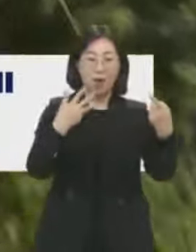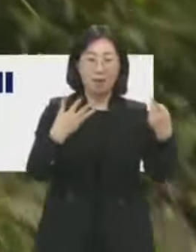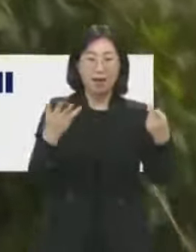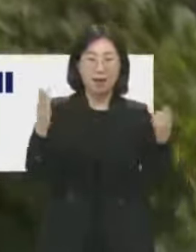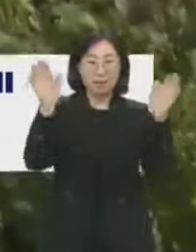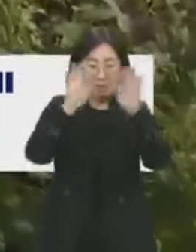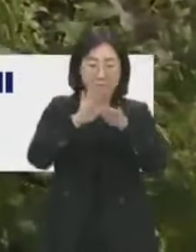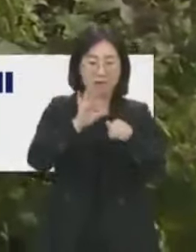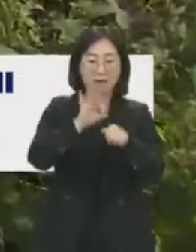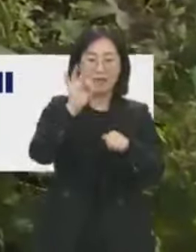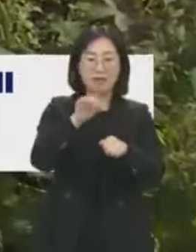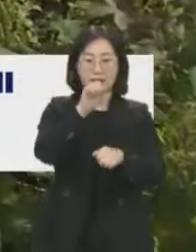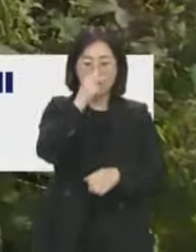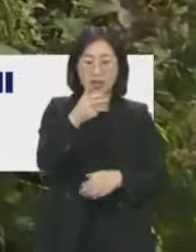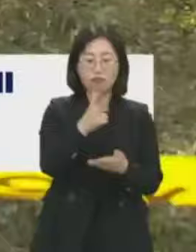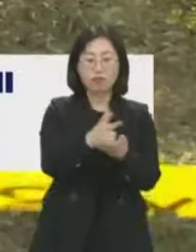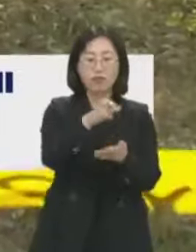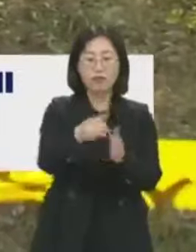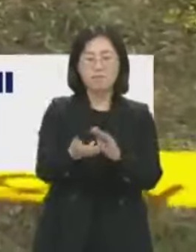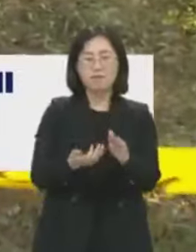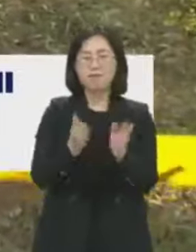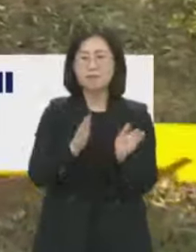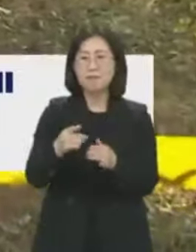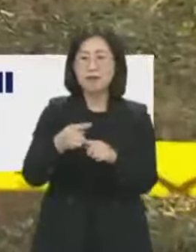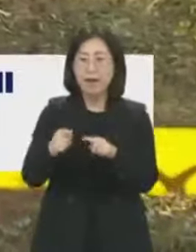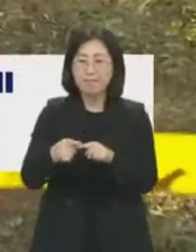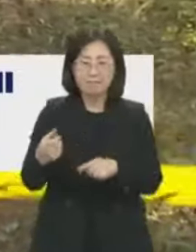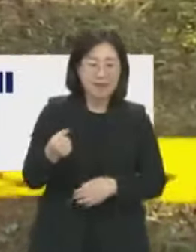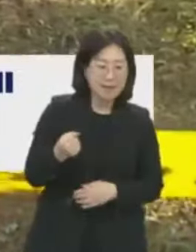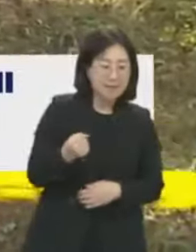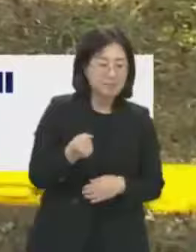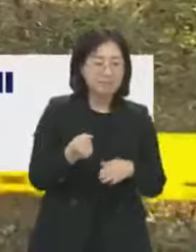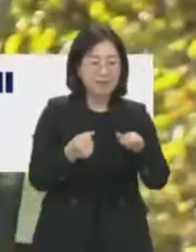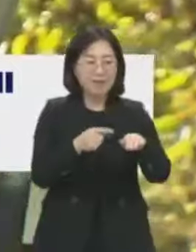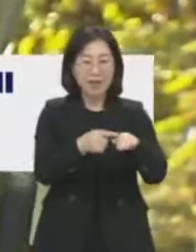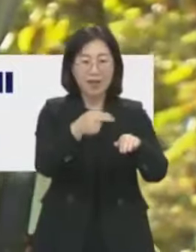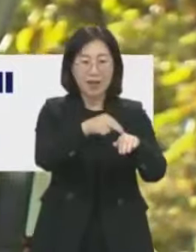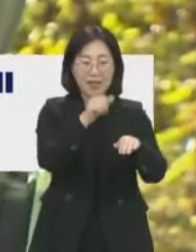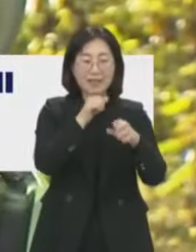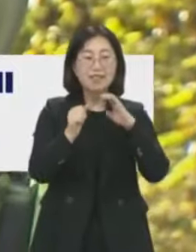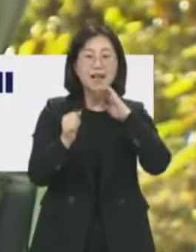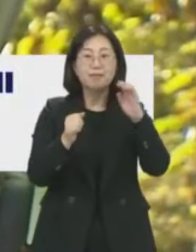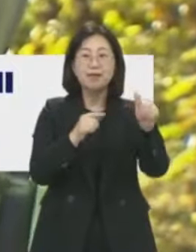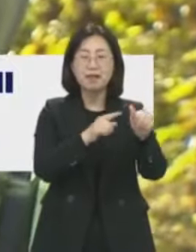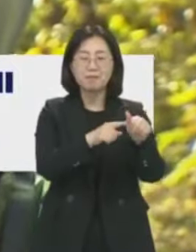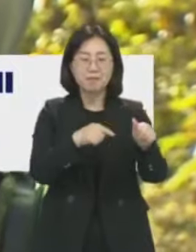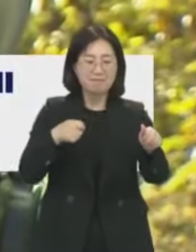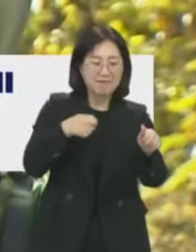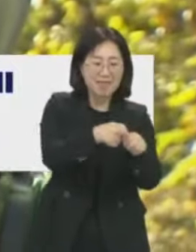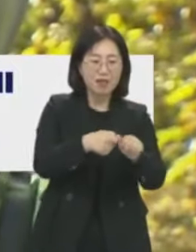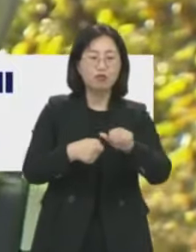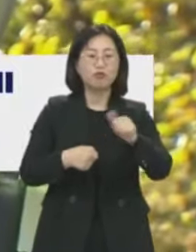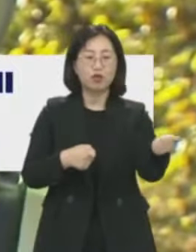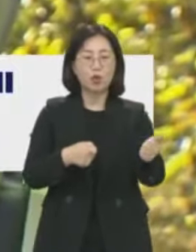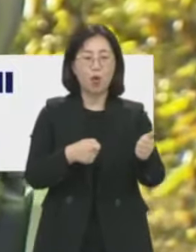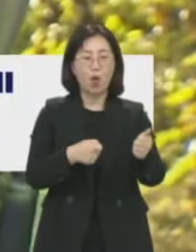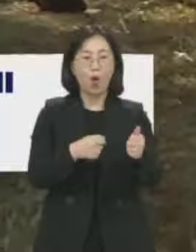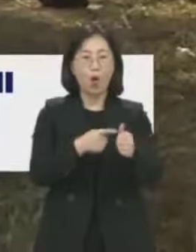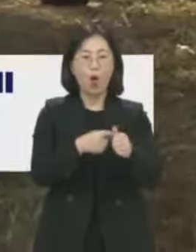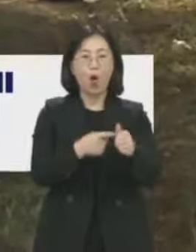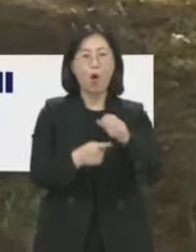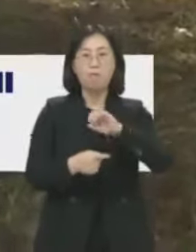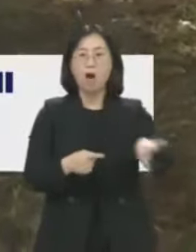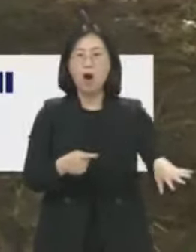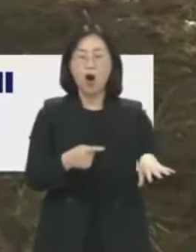10시쯤 서산의 주차장에서 미리 준비한 흉기로 렌터카에 타고 있던 40대 남성을 찔러 숨지게 하고 시신을 유기한